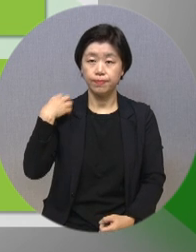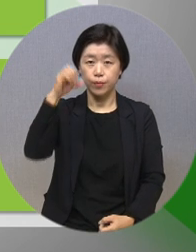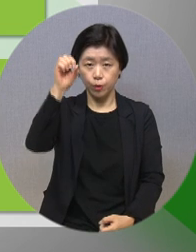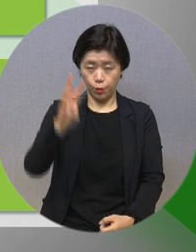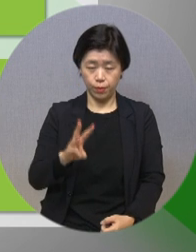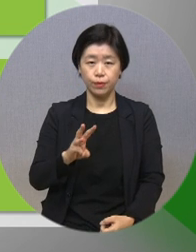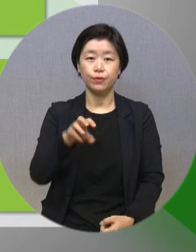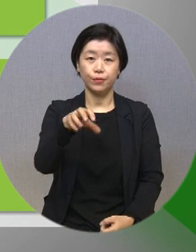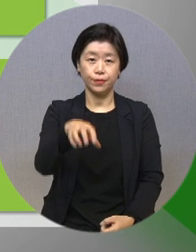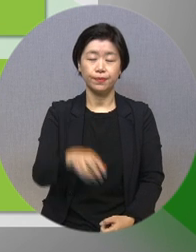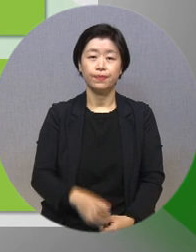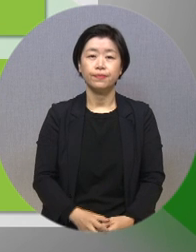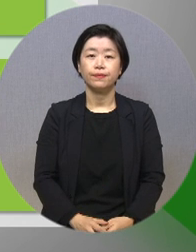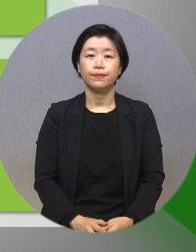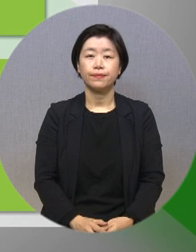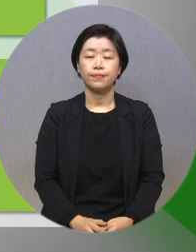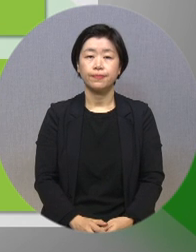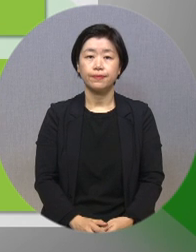담당지사는 광주지사입니다.